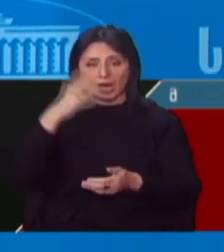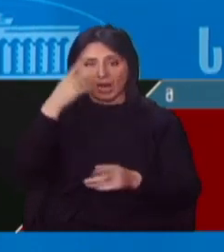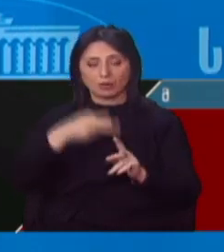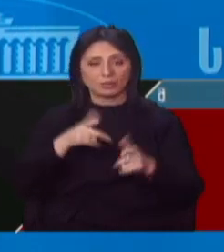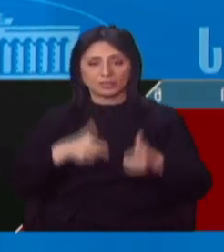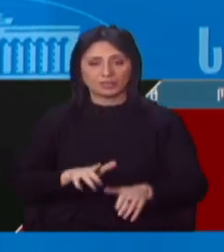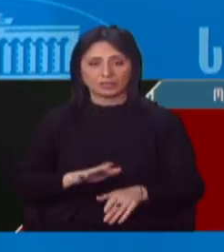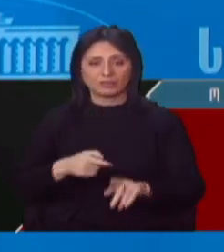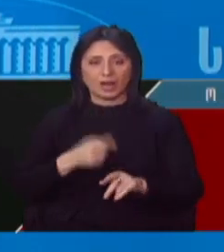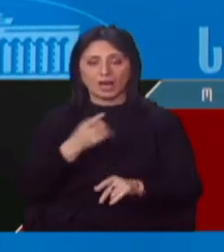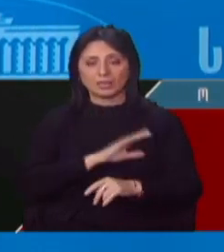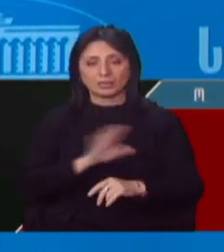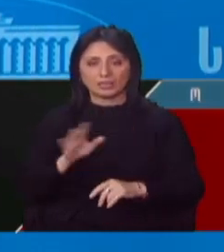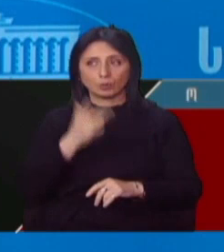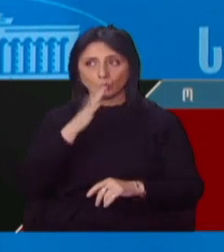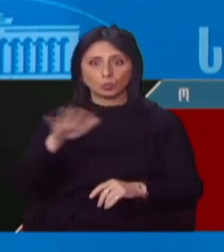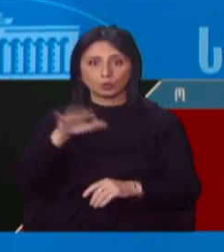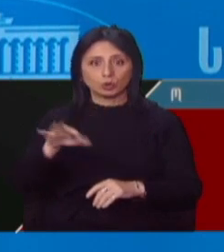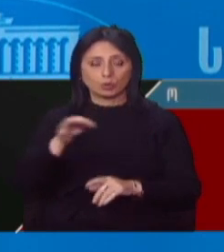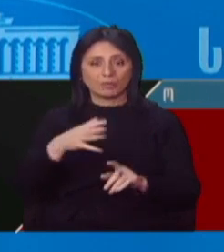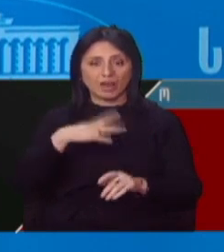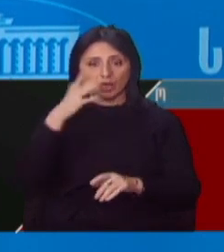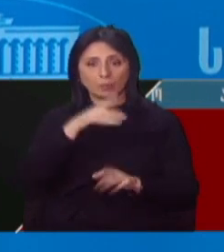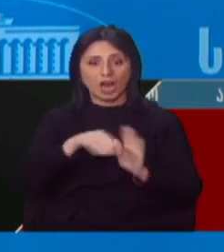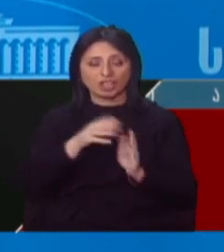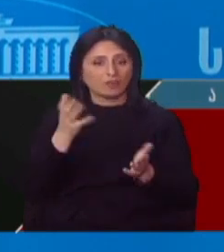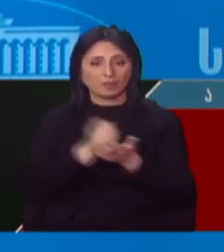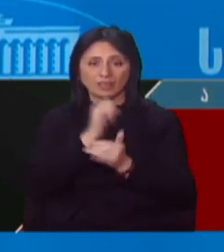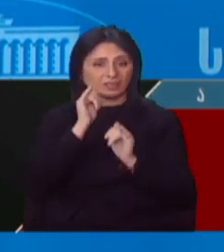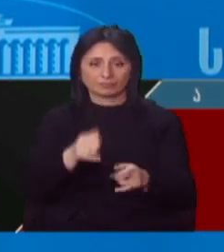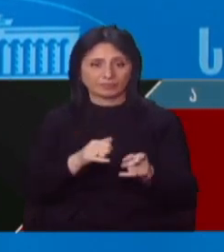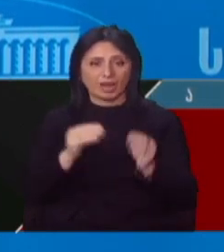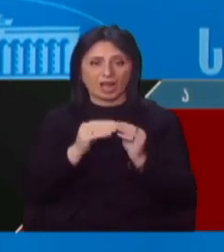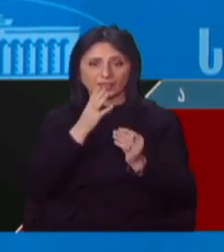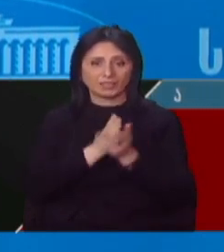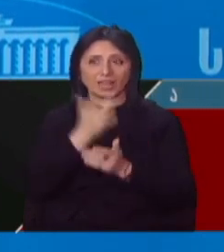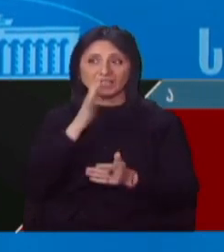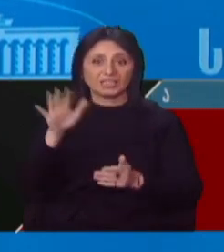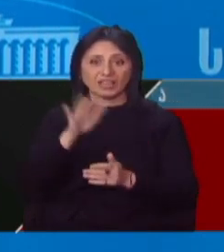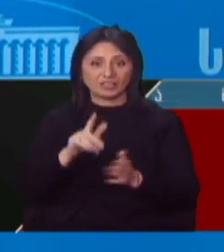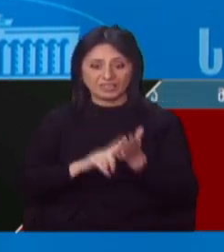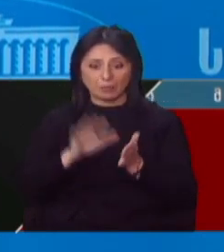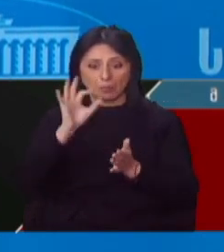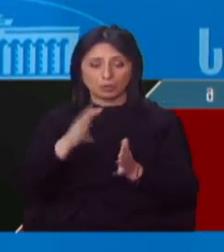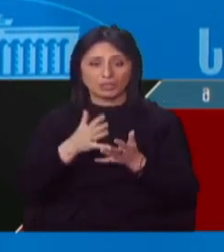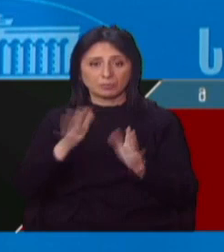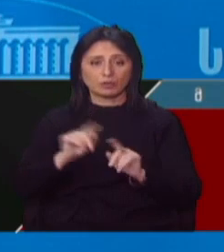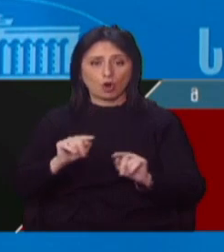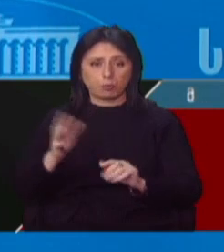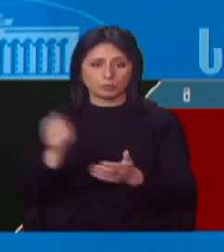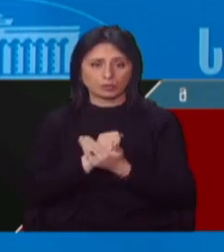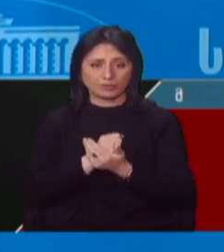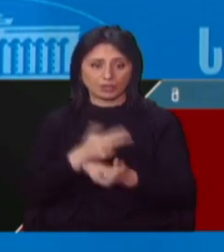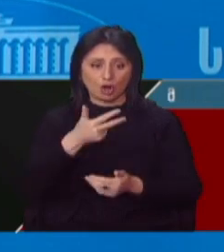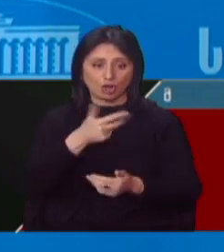არ დათანხმდება იმიტომ რომ არც ერთ უცხოეთის უბანზე ქართულოც რომ საჩვენები არ მოუგია 10 წელია იცით 70% იღებს ოპოზიცია და